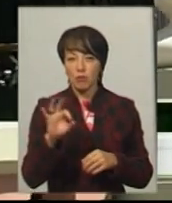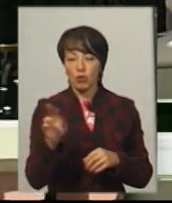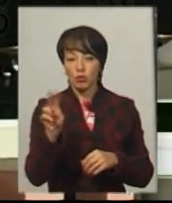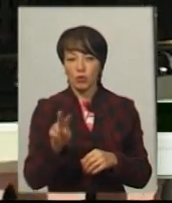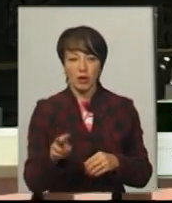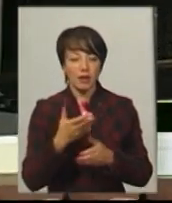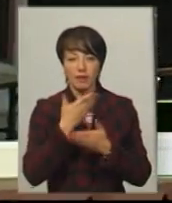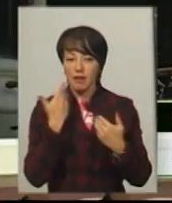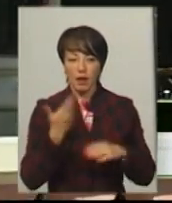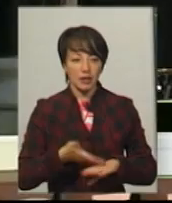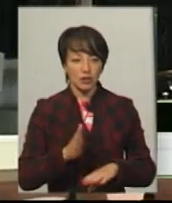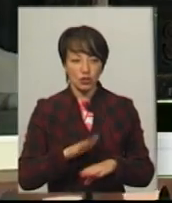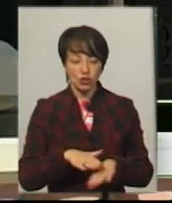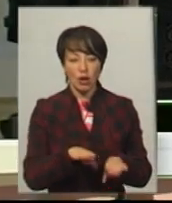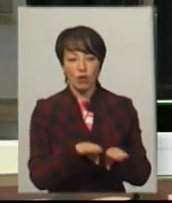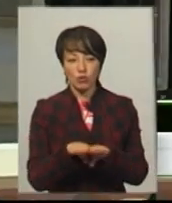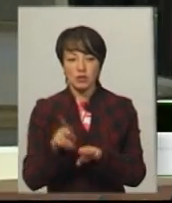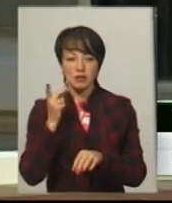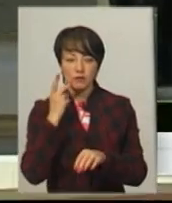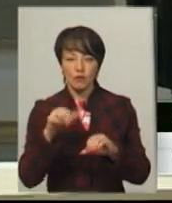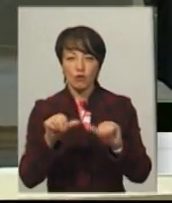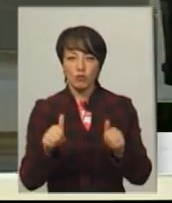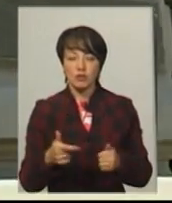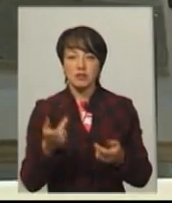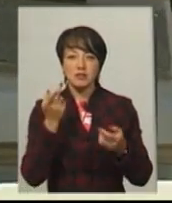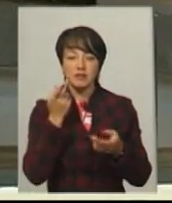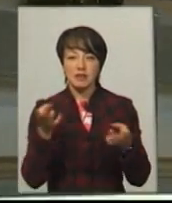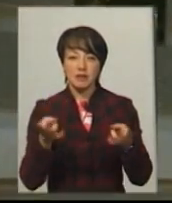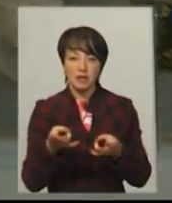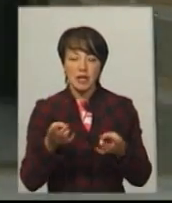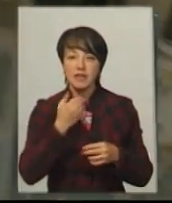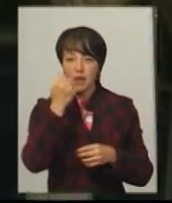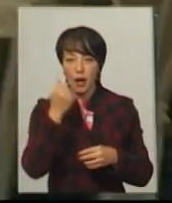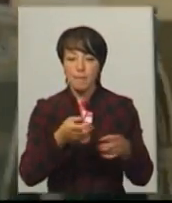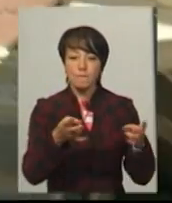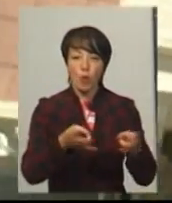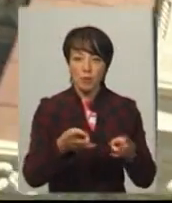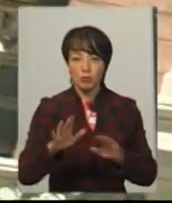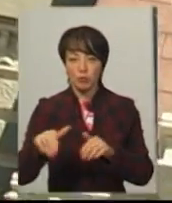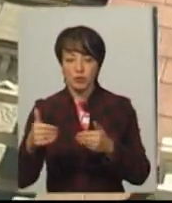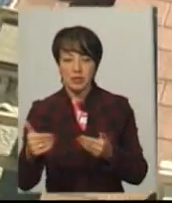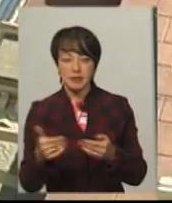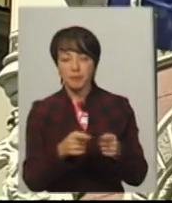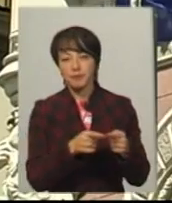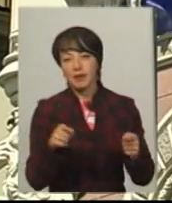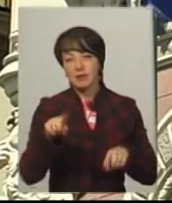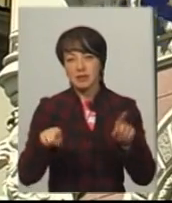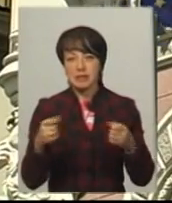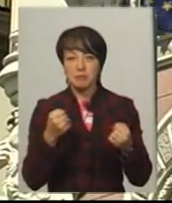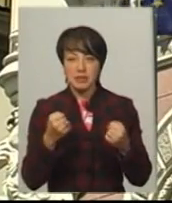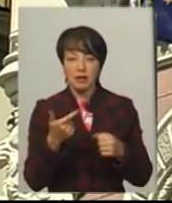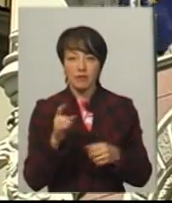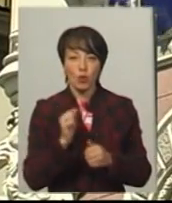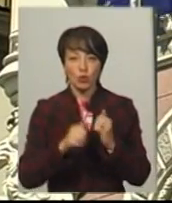не є критичним, а курс, як і завжди, формується завдяки попиту і пропозиції. Сезонне зміцнення гривні відбувається кожного